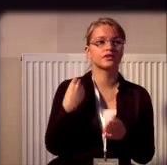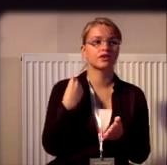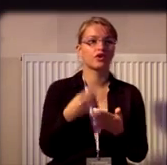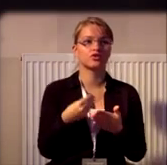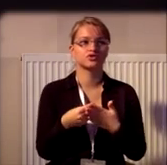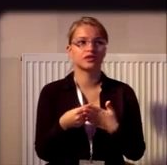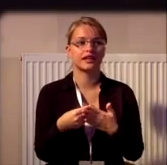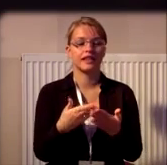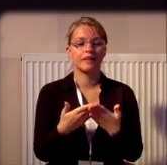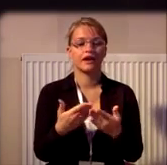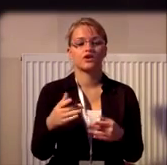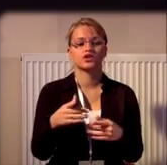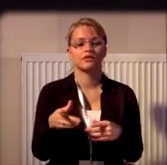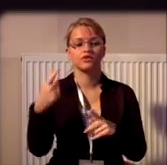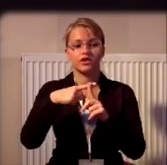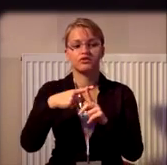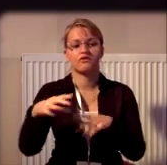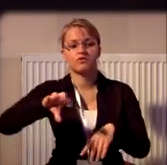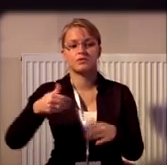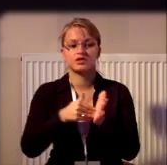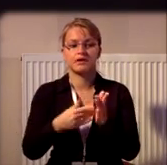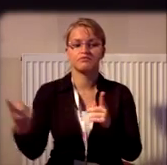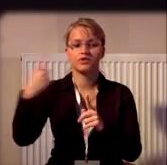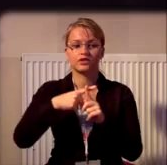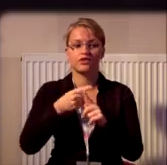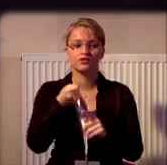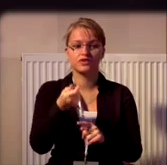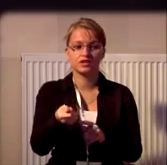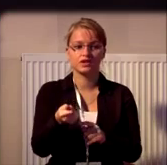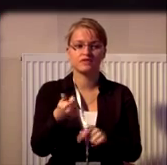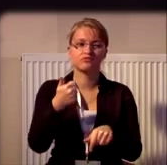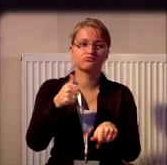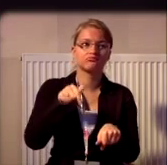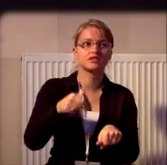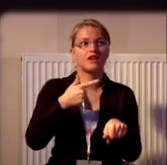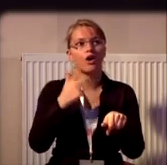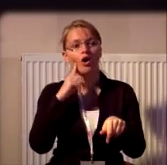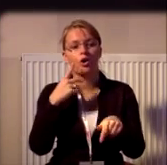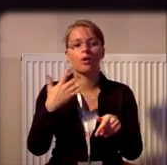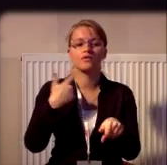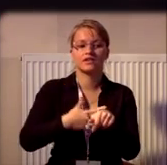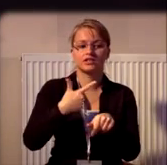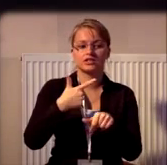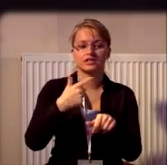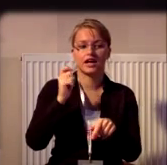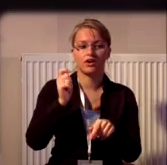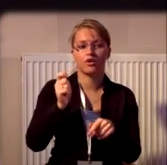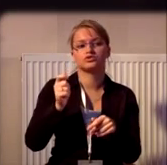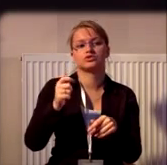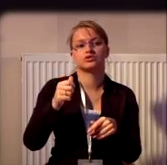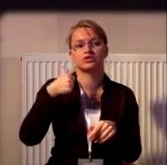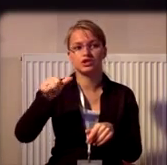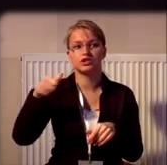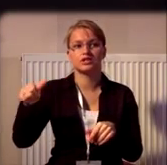po prostu sfinansować, czyli to jest co najmniej 20 kilka lekcji w tygodniu dodatkowo płatnych przez